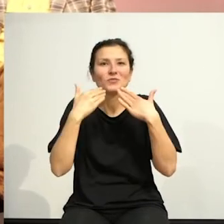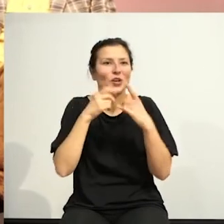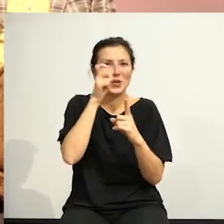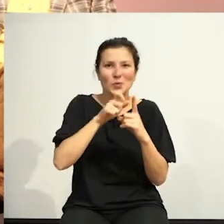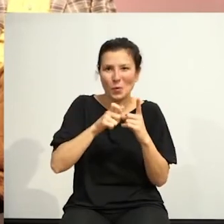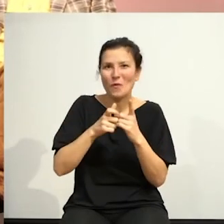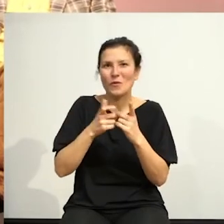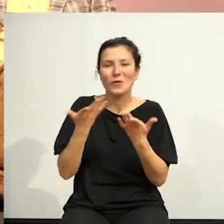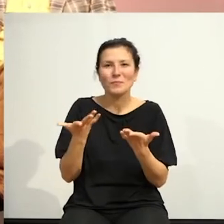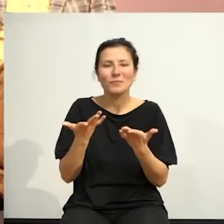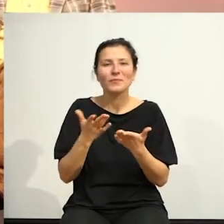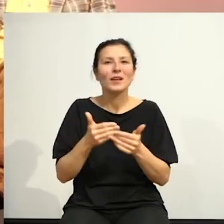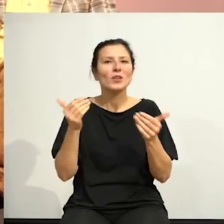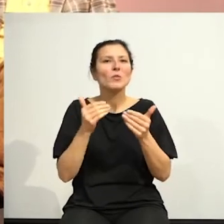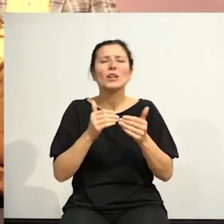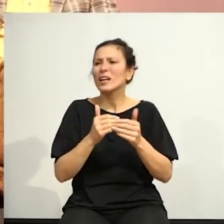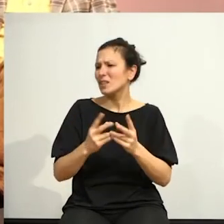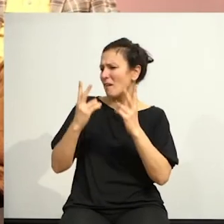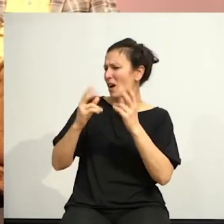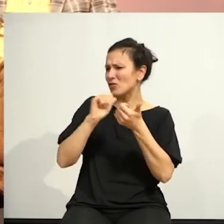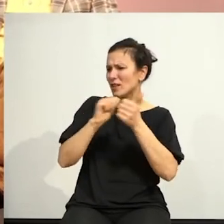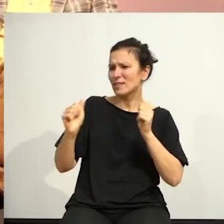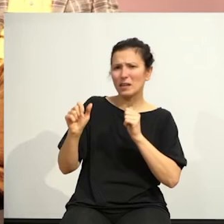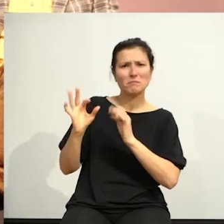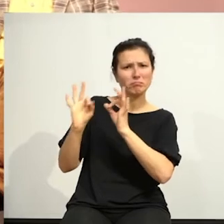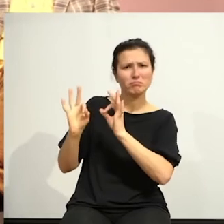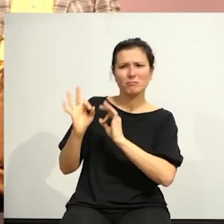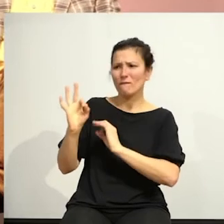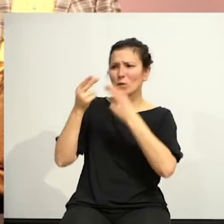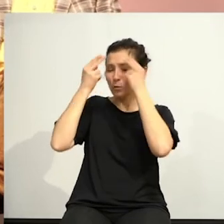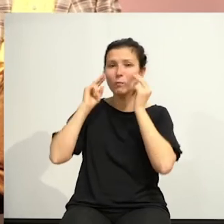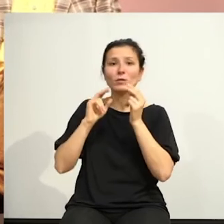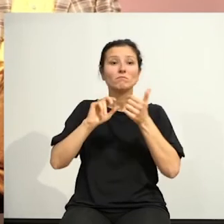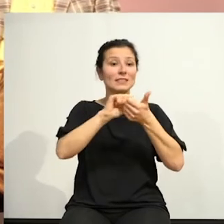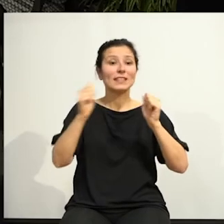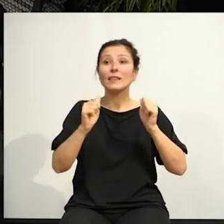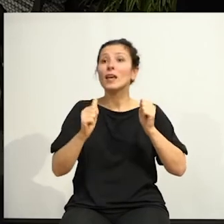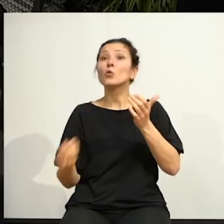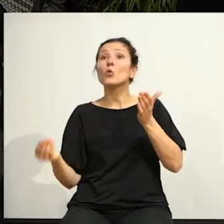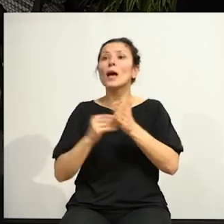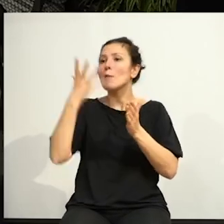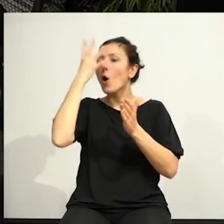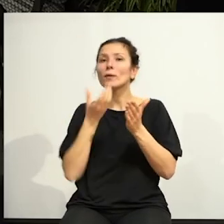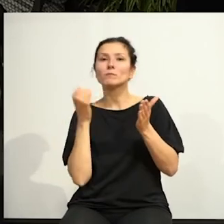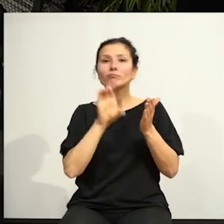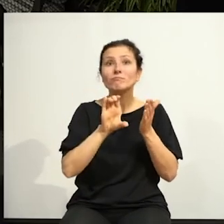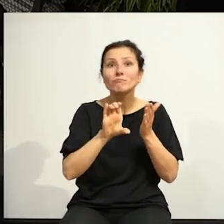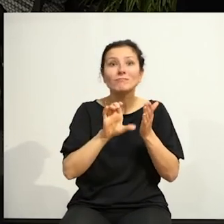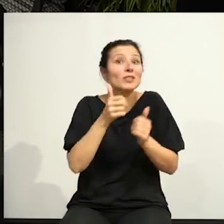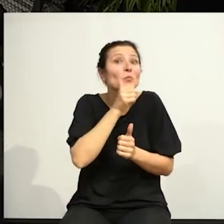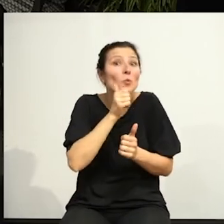do jakiejś celnej frazy norwidowskiej obraz i spróbujmy. Ja bym tak nie